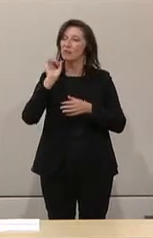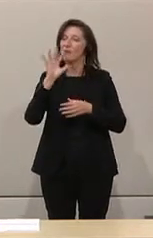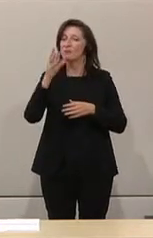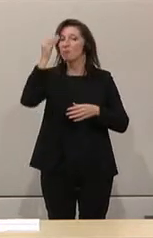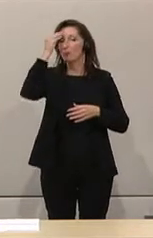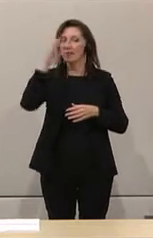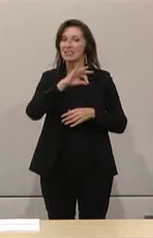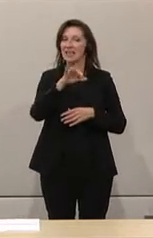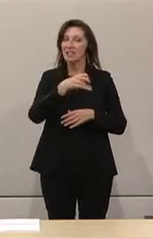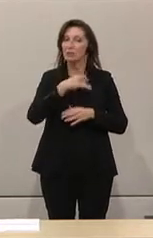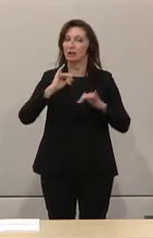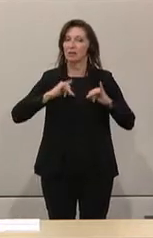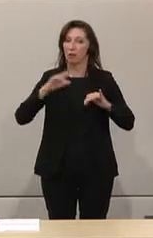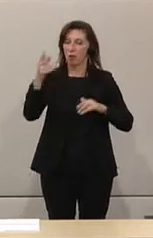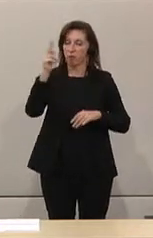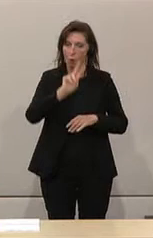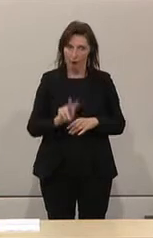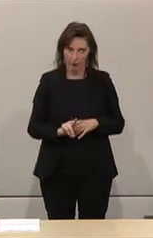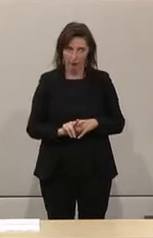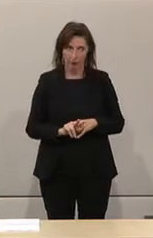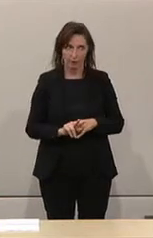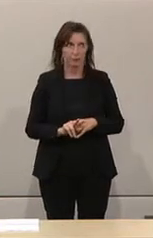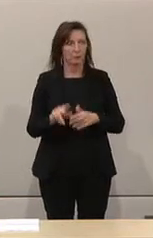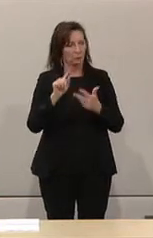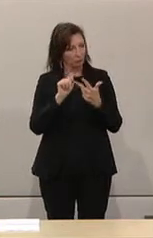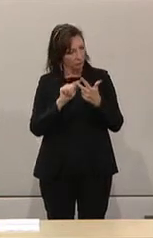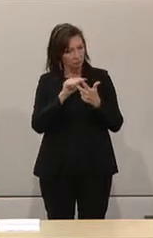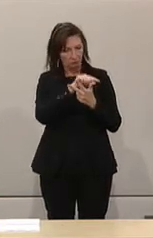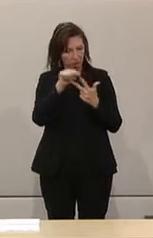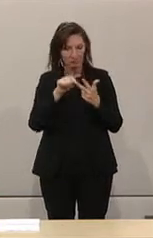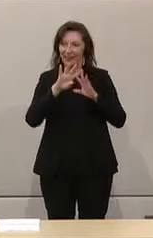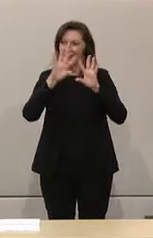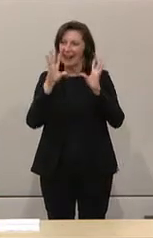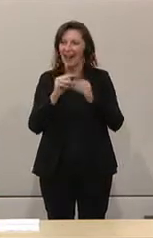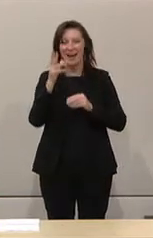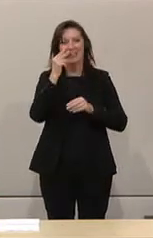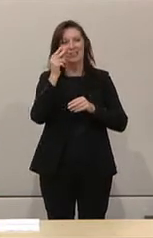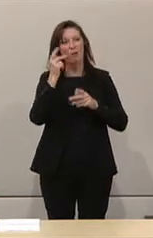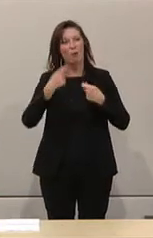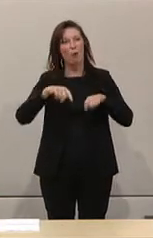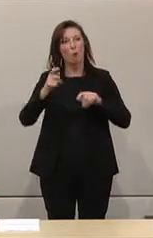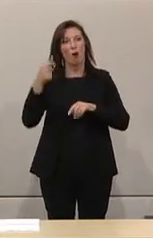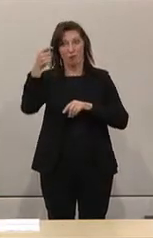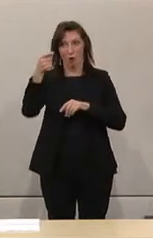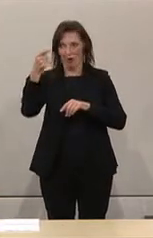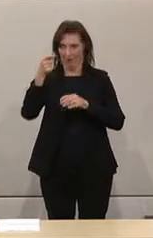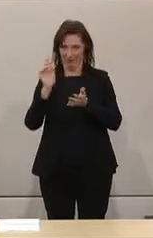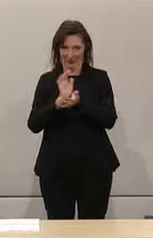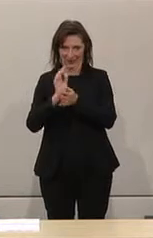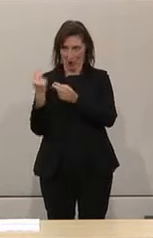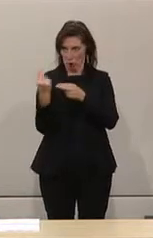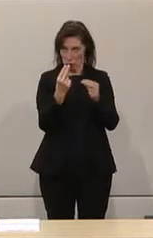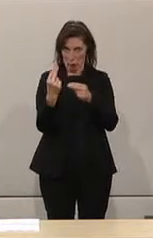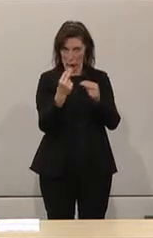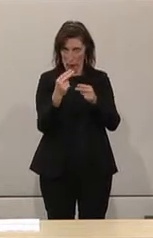Bundesländer Salzburg, Tirol und Vorarlberg die gesamte Wohnbauförderungsleistung aus den Darlehensrückflüssen gedeckt. Das heißt, das, was